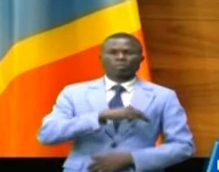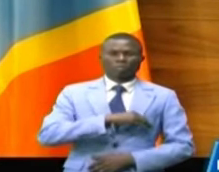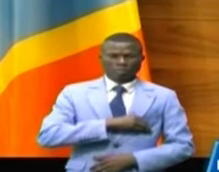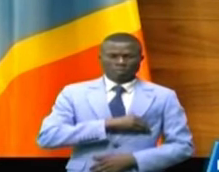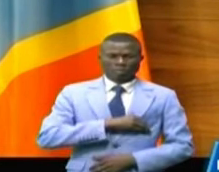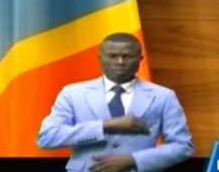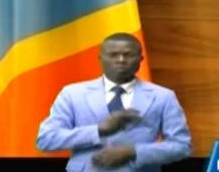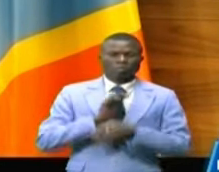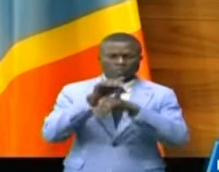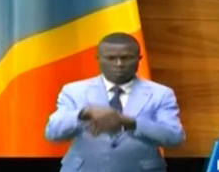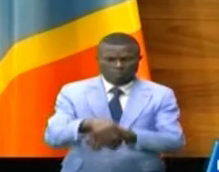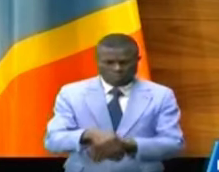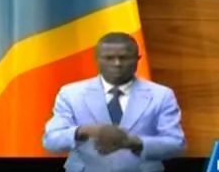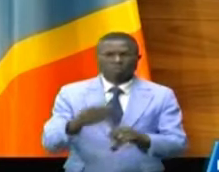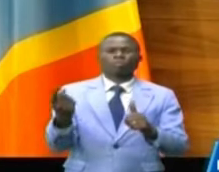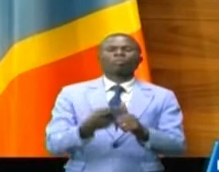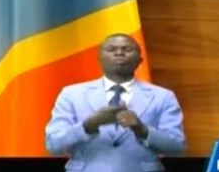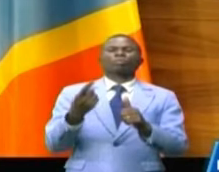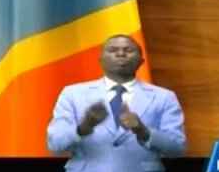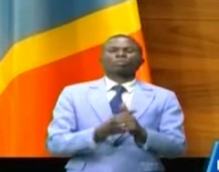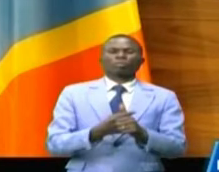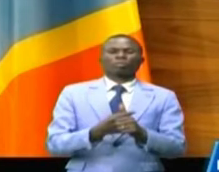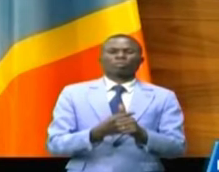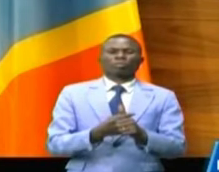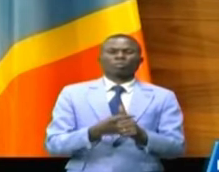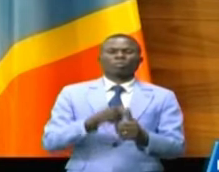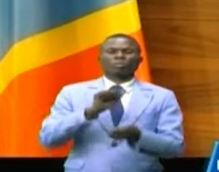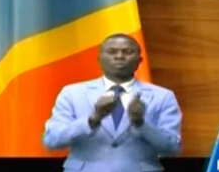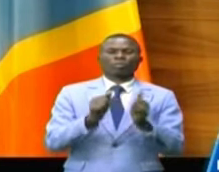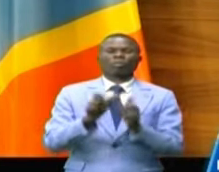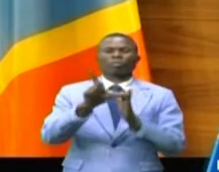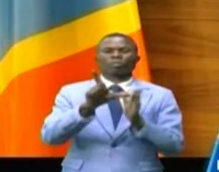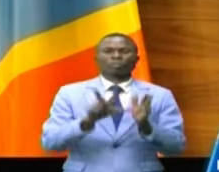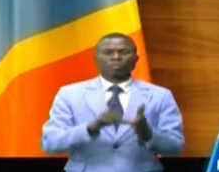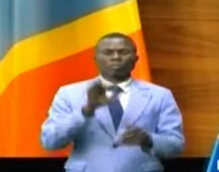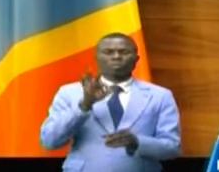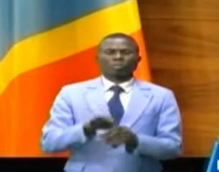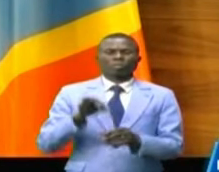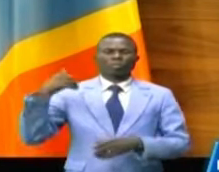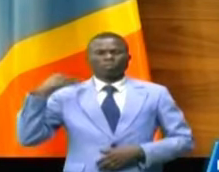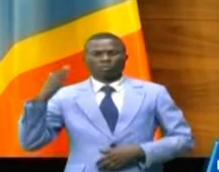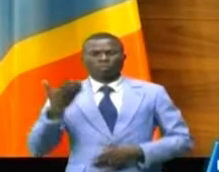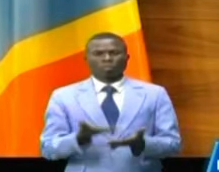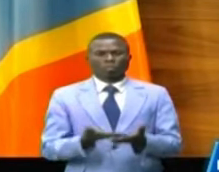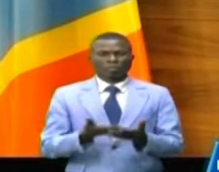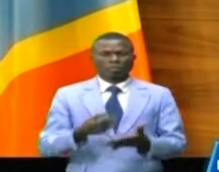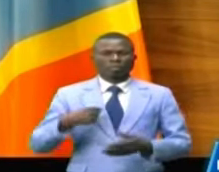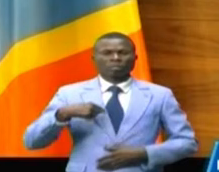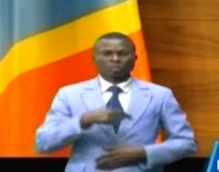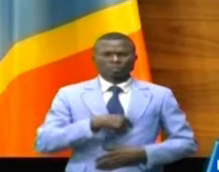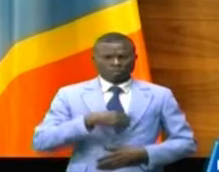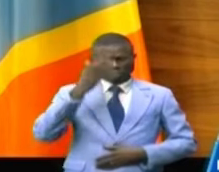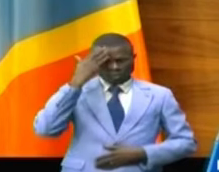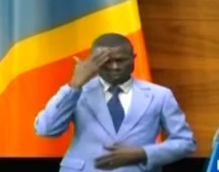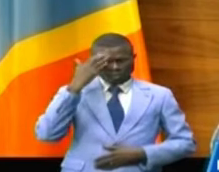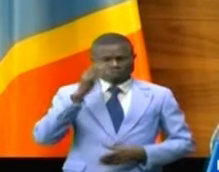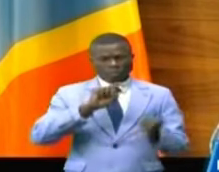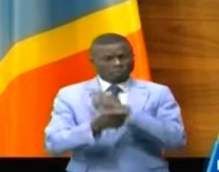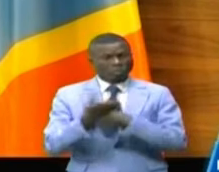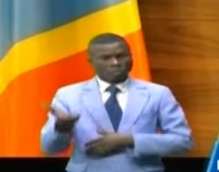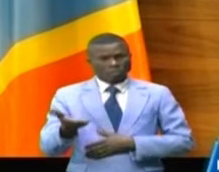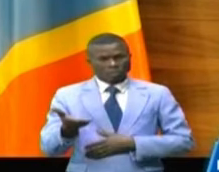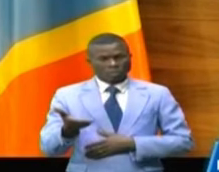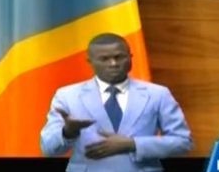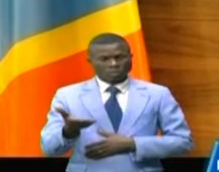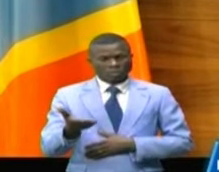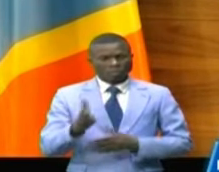nous plongeant particulièrement dans la loi électorale, afin de savoir s'il y a eu des réformes qui